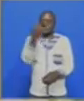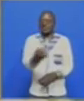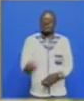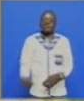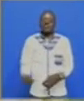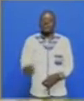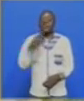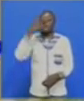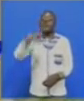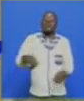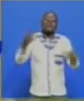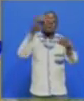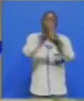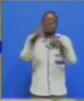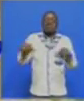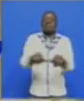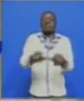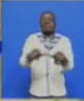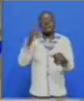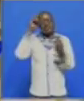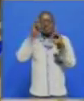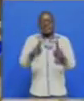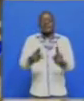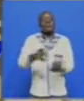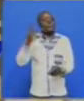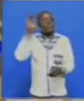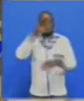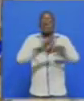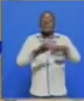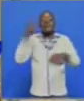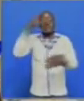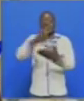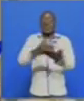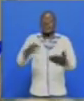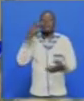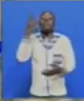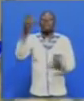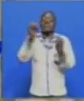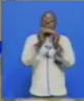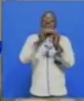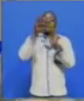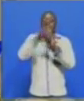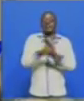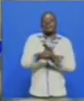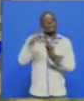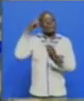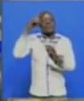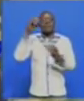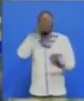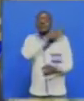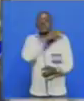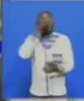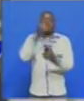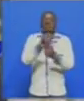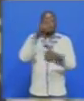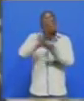que des mesures soient prises, notamment des agences pour apurer ce passif et voir également les maîtres d'ouvrage délégués qui ne sont pas bien, mais